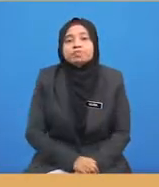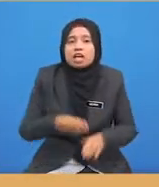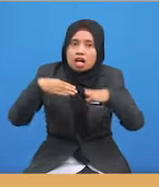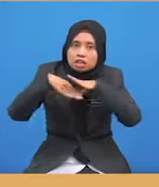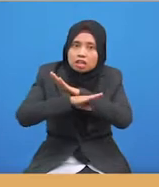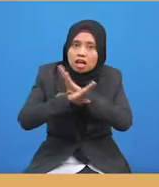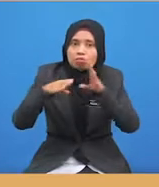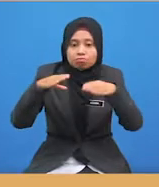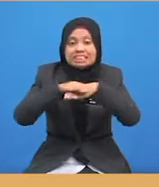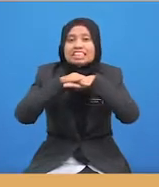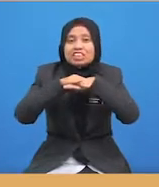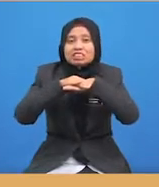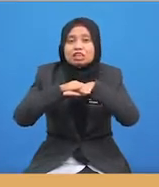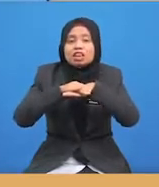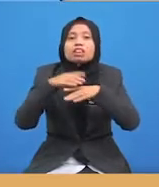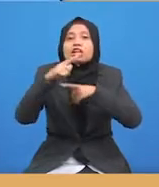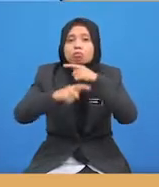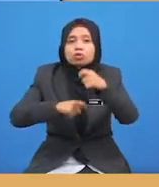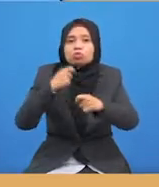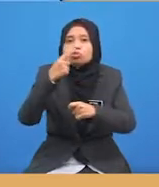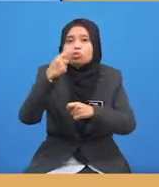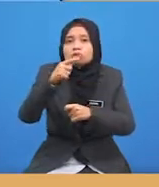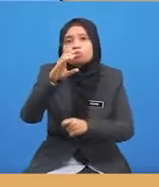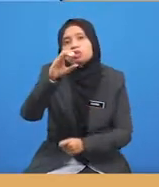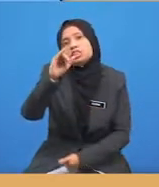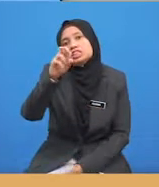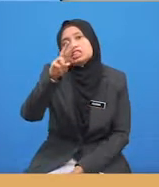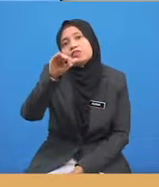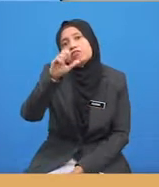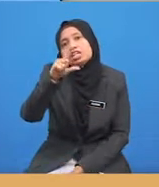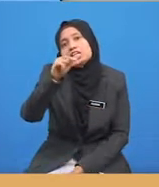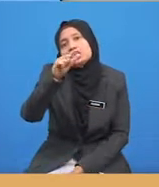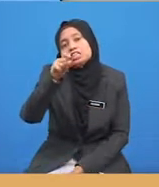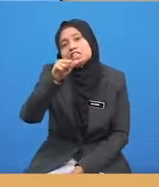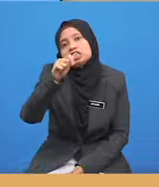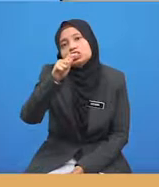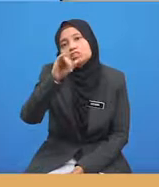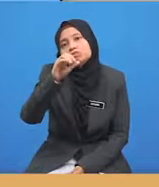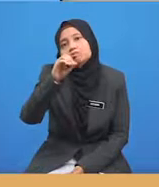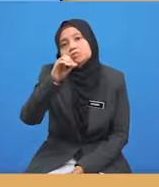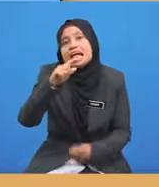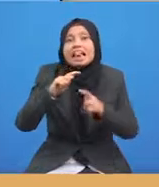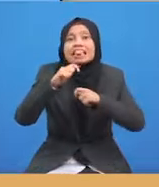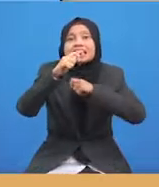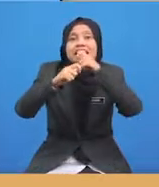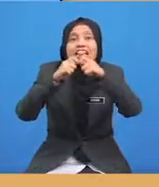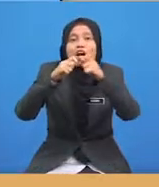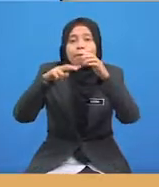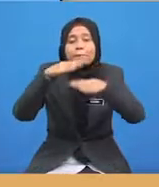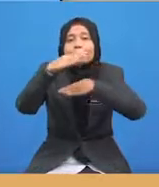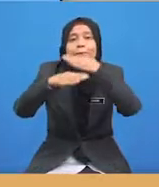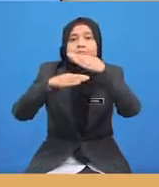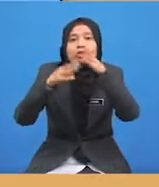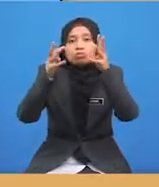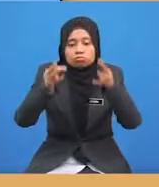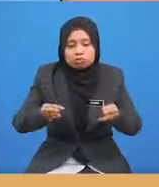Dalam bahasa Inggeris, tamadun disebut civilization, yang membawa maksud tahap pembangunan manusia